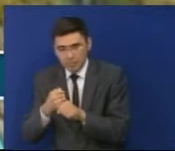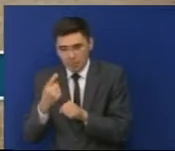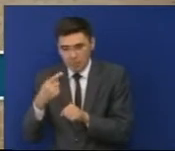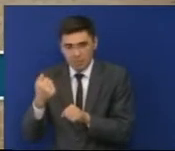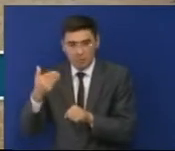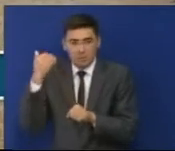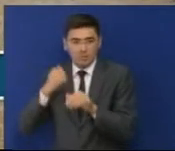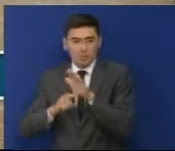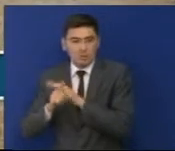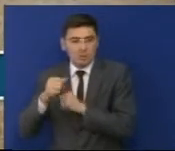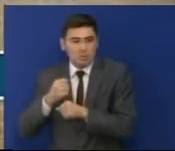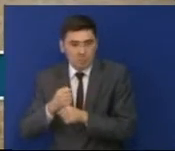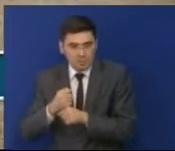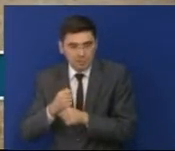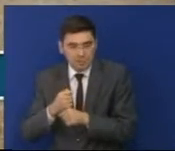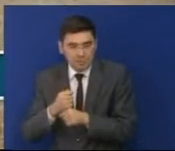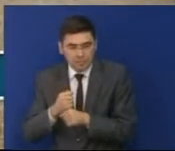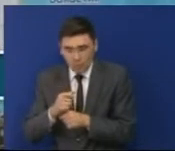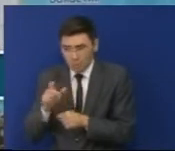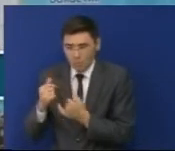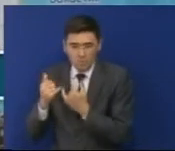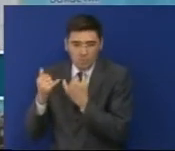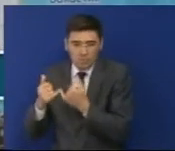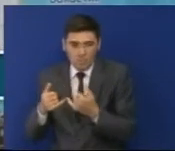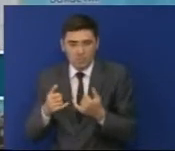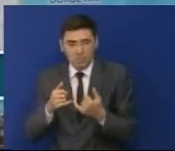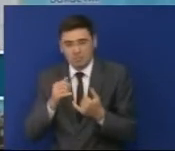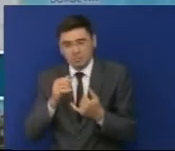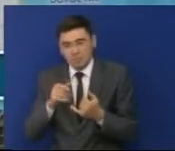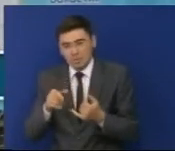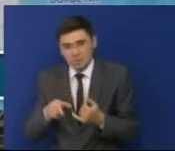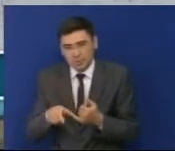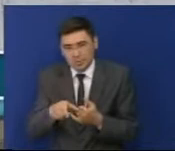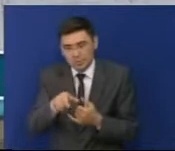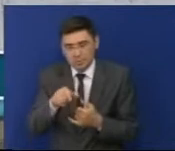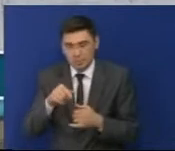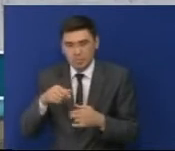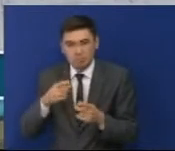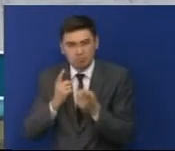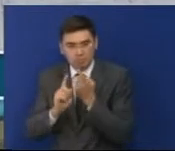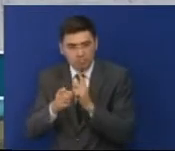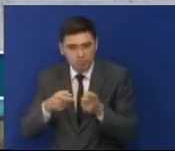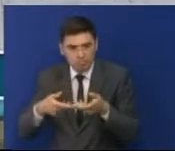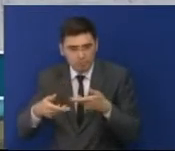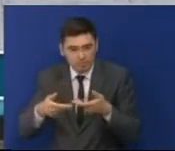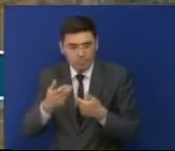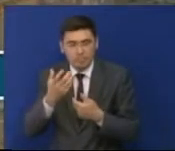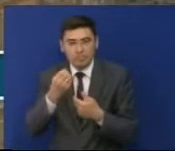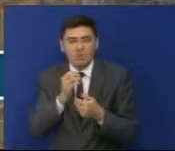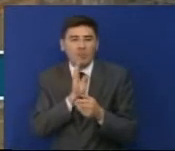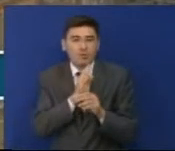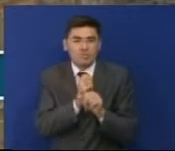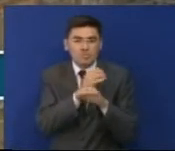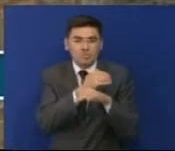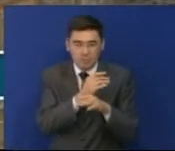бастадық. Бүгінгі таңда жаяу жүргіншілерге арналған жолдарды дайындау, су бұру арналарын орнату жұмыстары жүргізілуде. Сондай-ақ